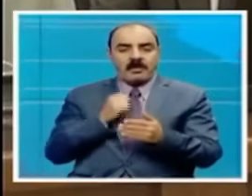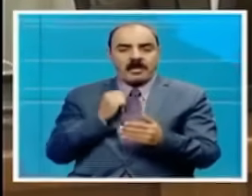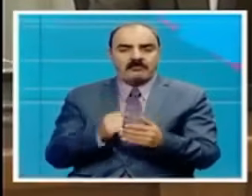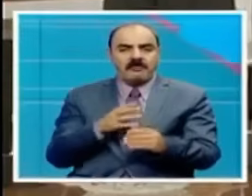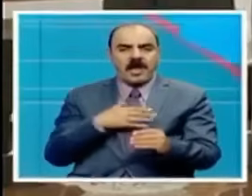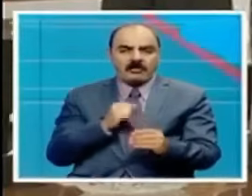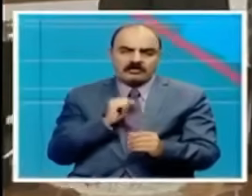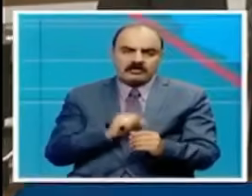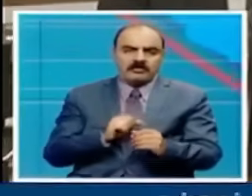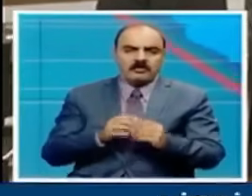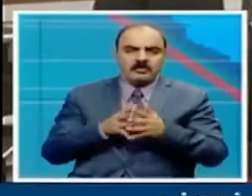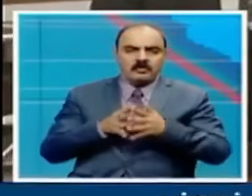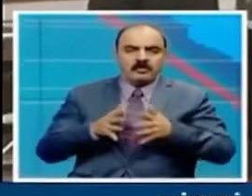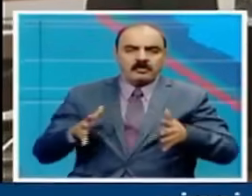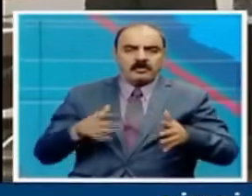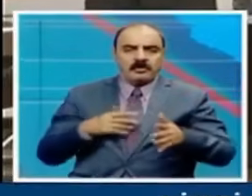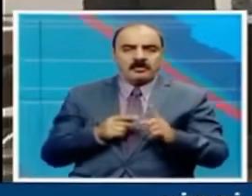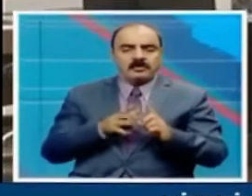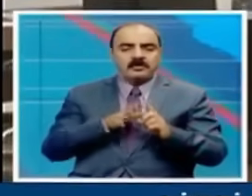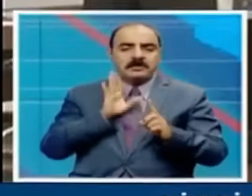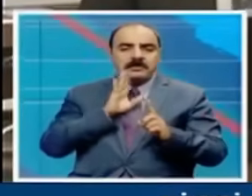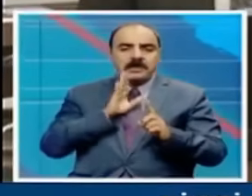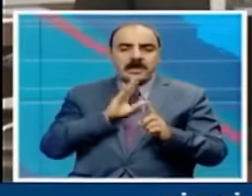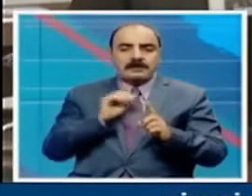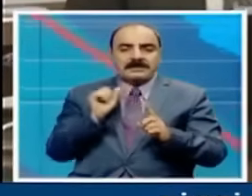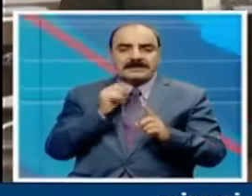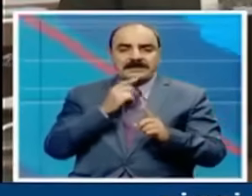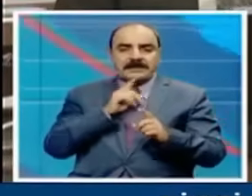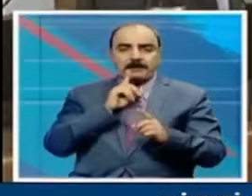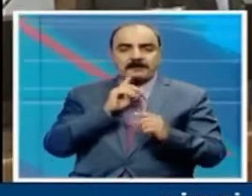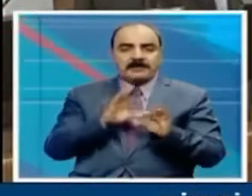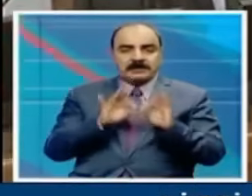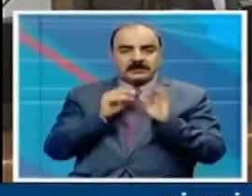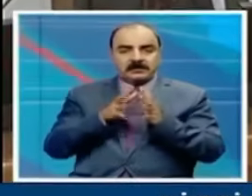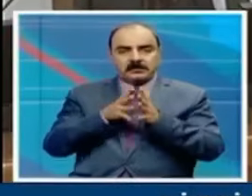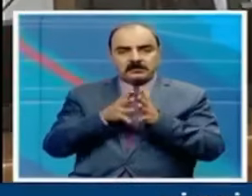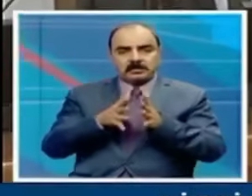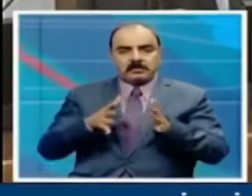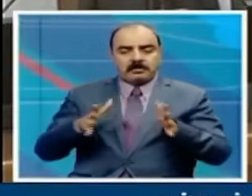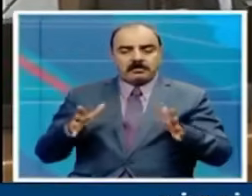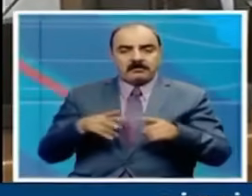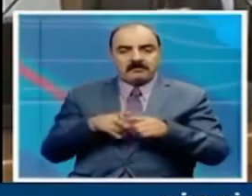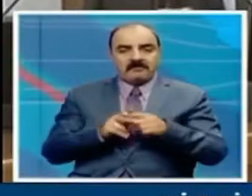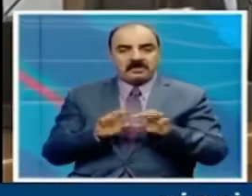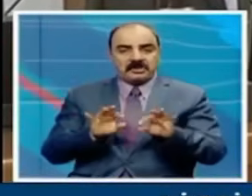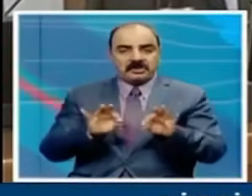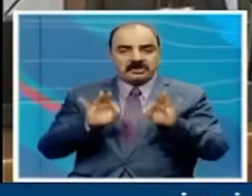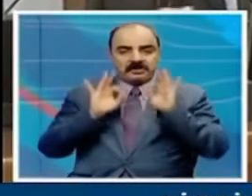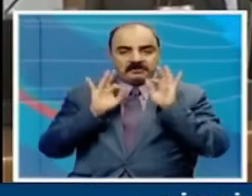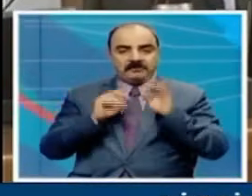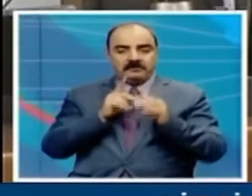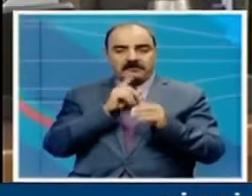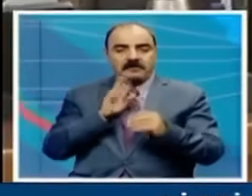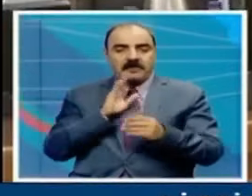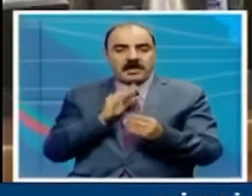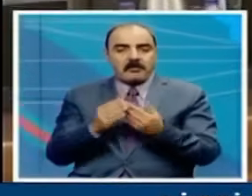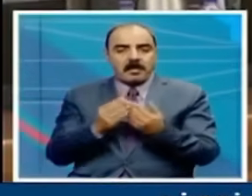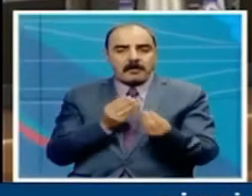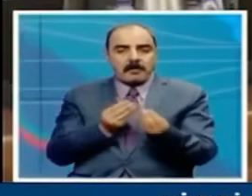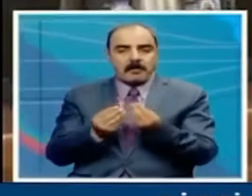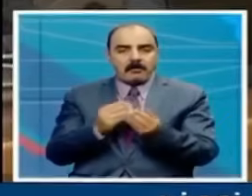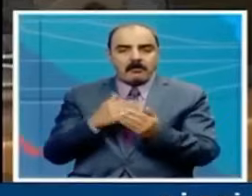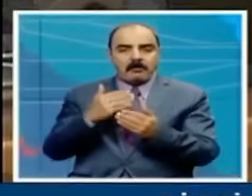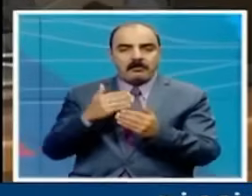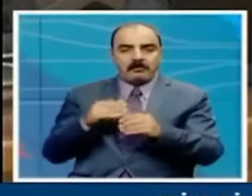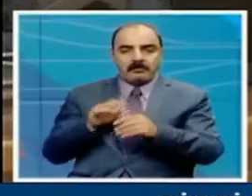والتعليم والتعليم الفني أن الإرادة السياسية تدفع للتوسع في تطبيق نموذج تعليم ستيم بوصفه